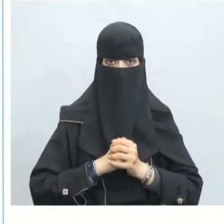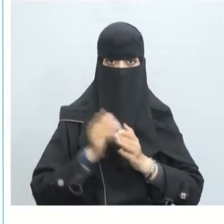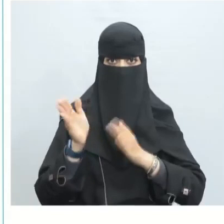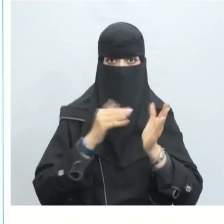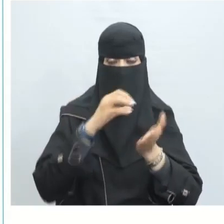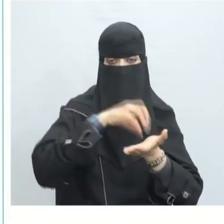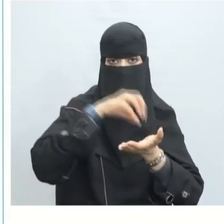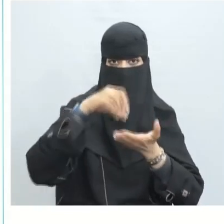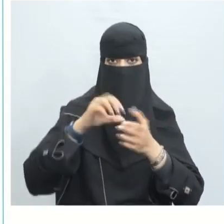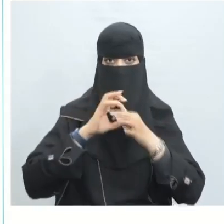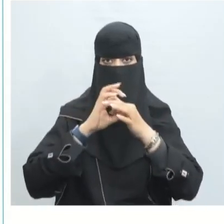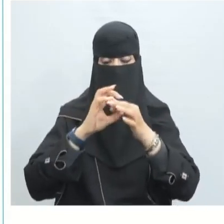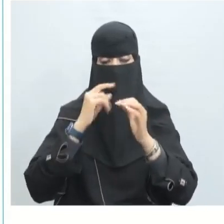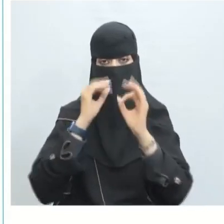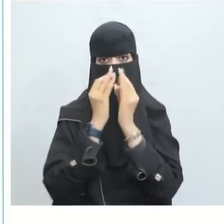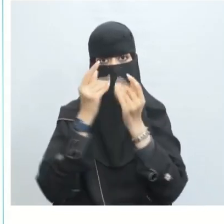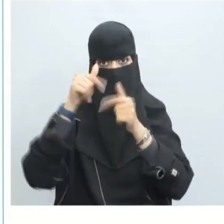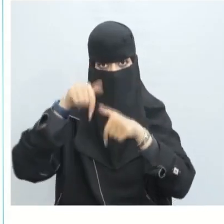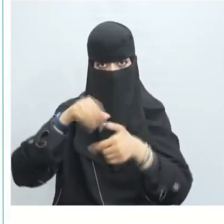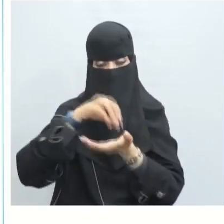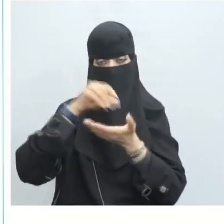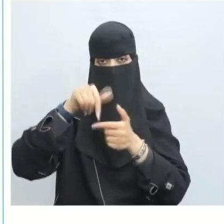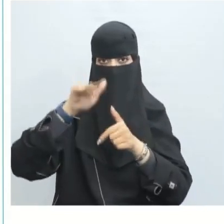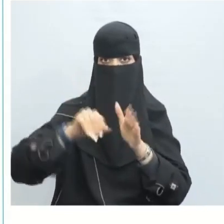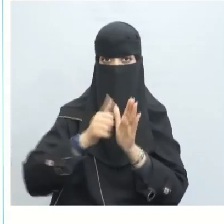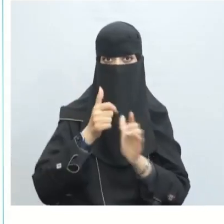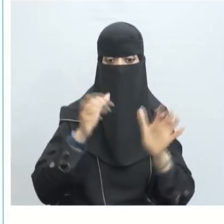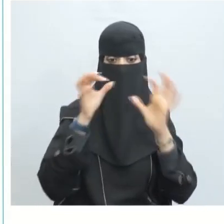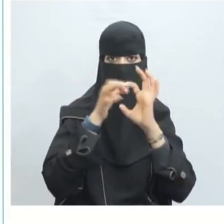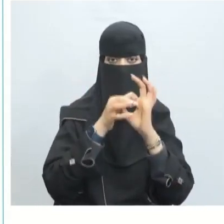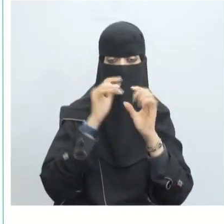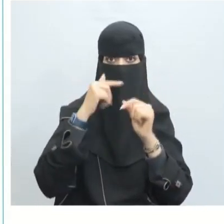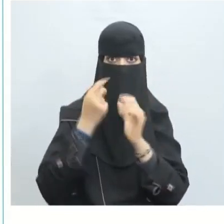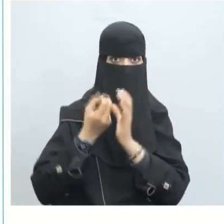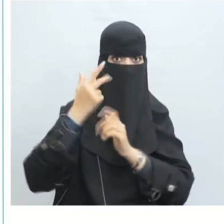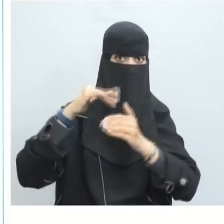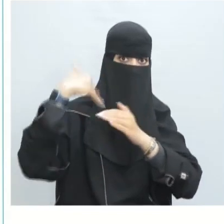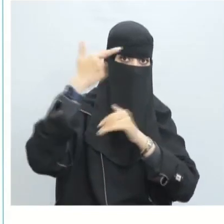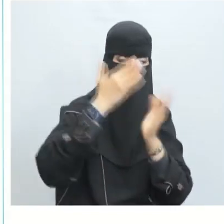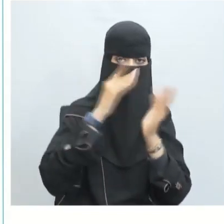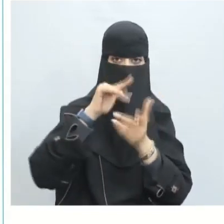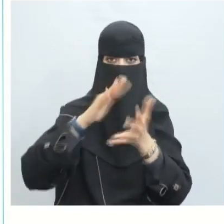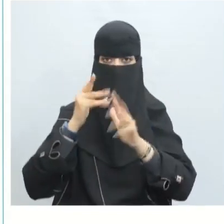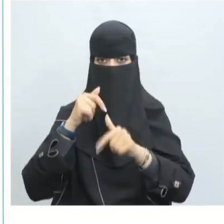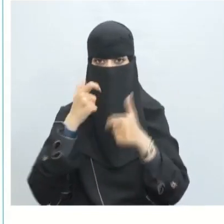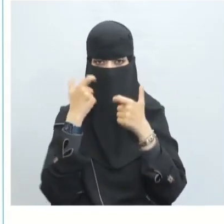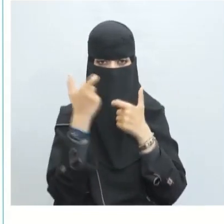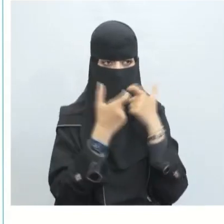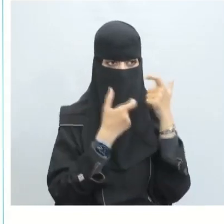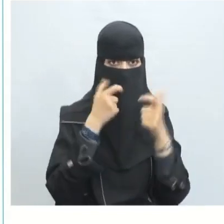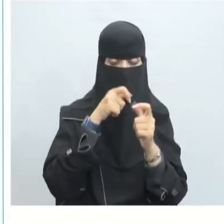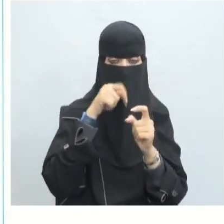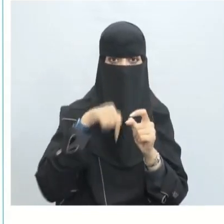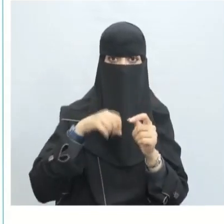الاجتماعي وهي ايضا بالتاكيد من الوسائل الحديثه فيما يتعلق في توقع مستوى الحضور من الممكن ان نراقب